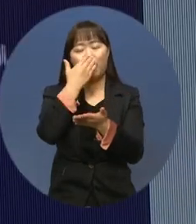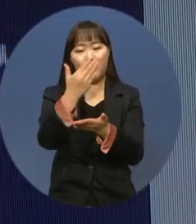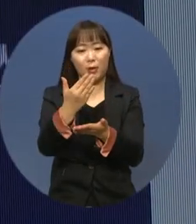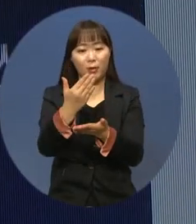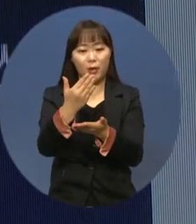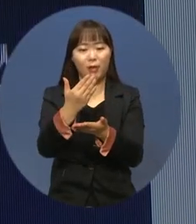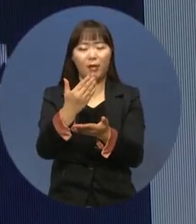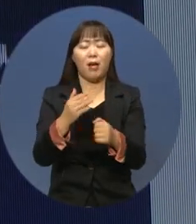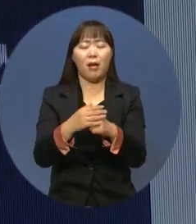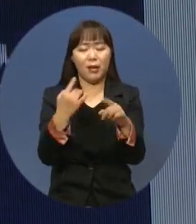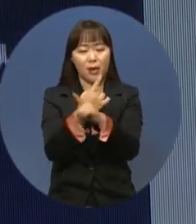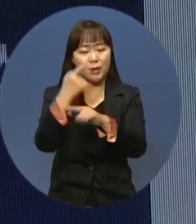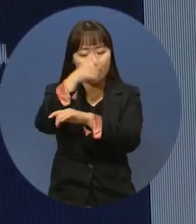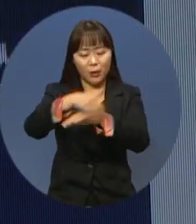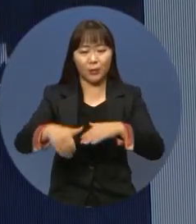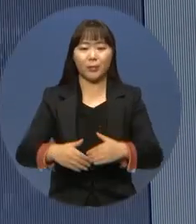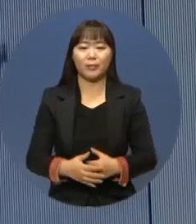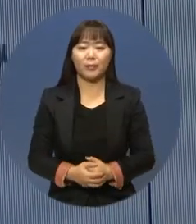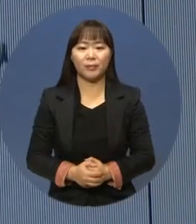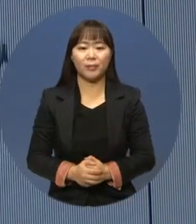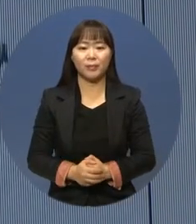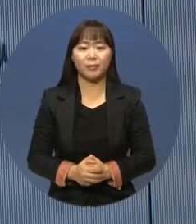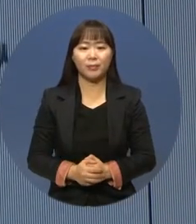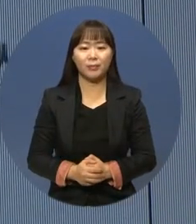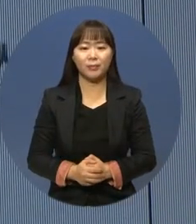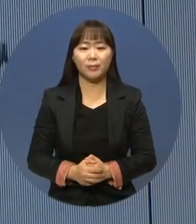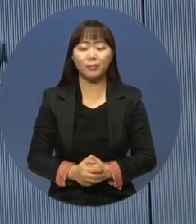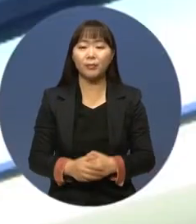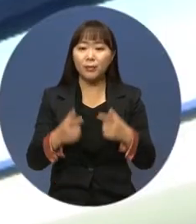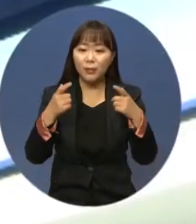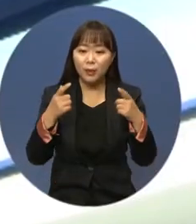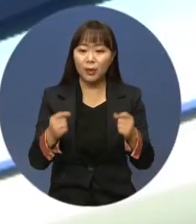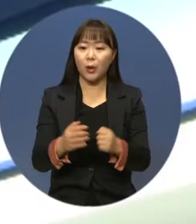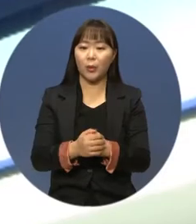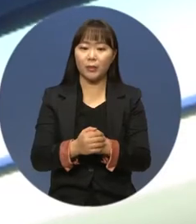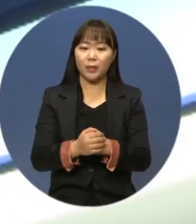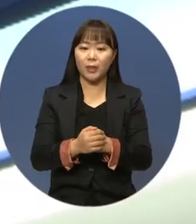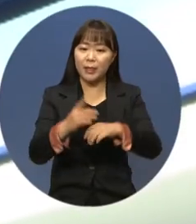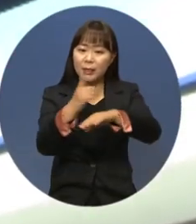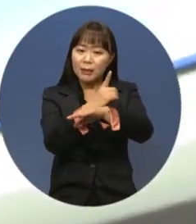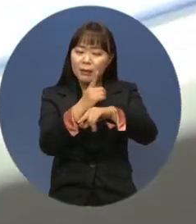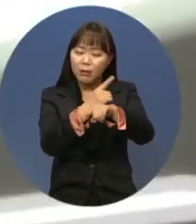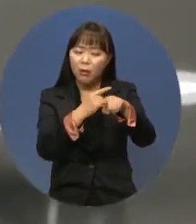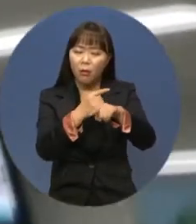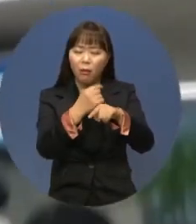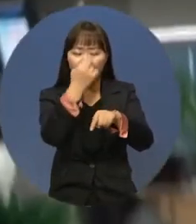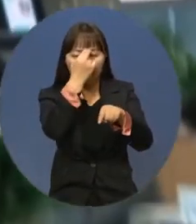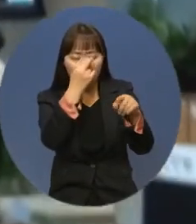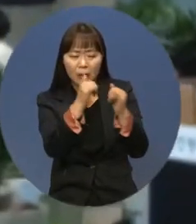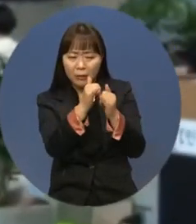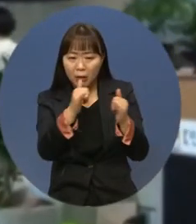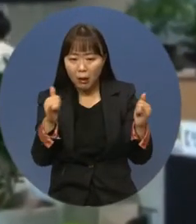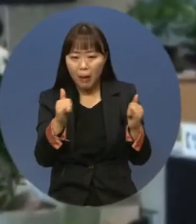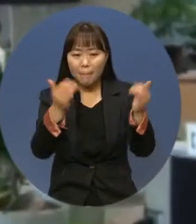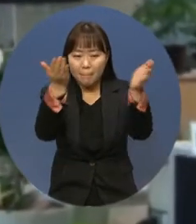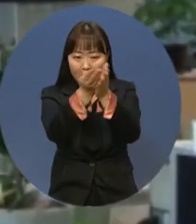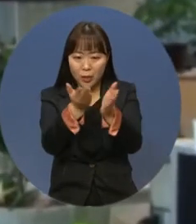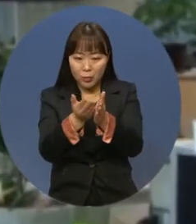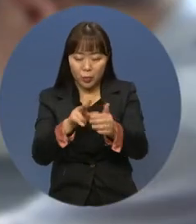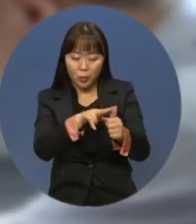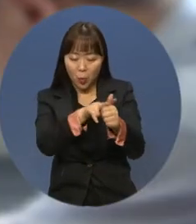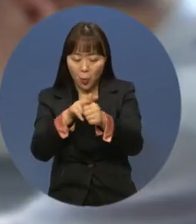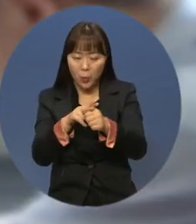있도록 개선할 계획입니다 이와 함께 디지털 취약계층을 위한 맞춤형 정보 제공도